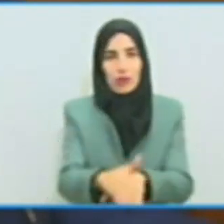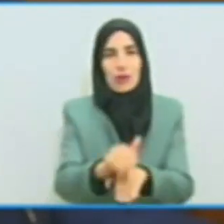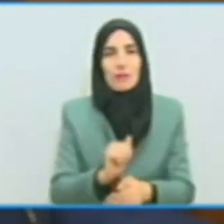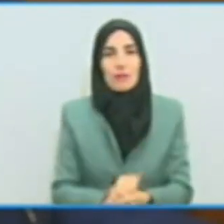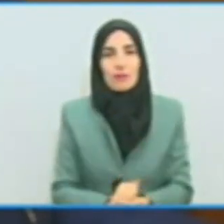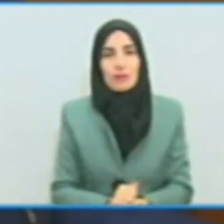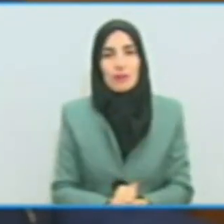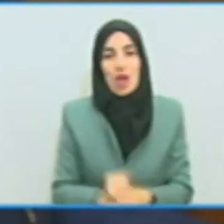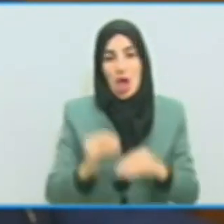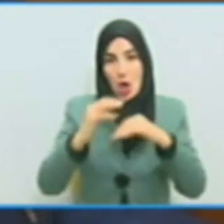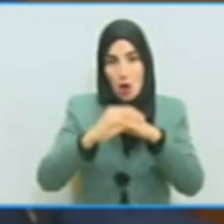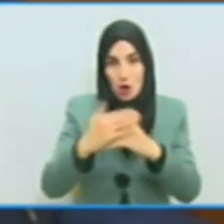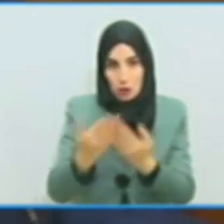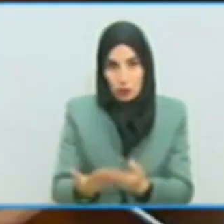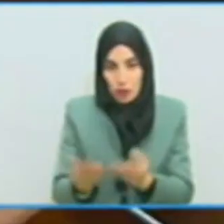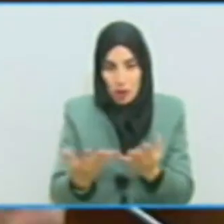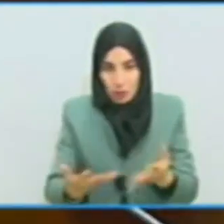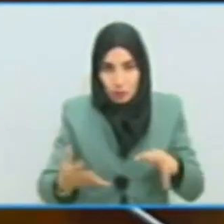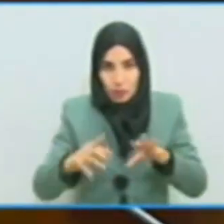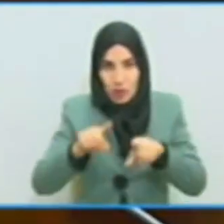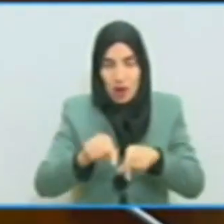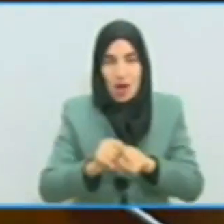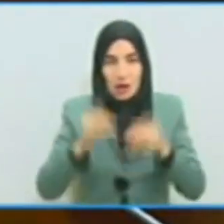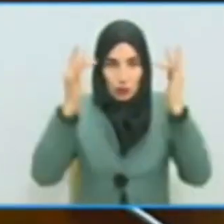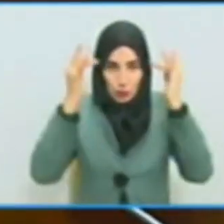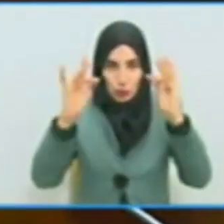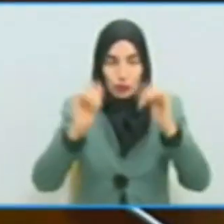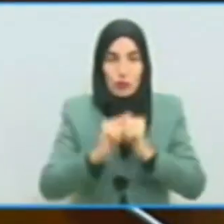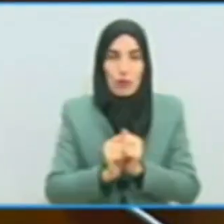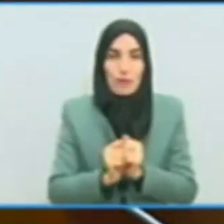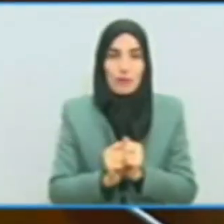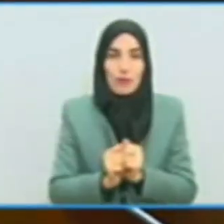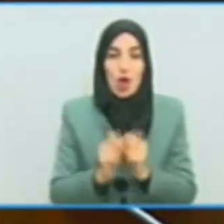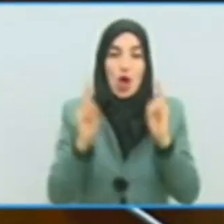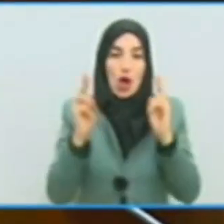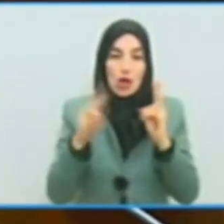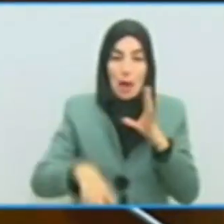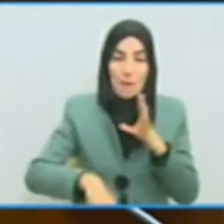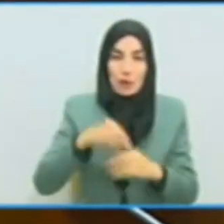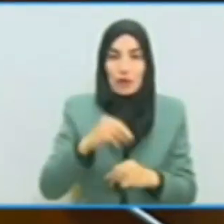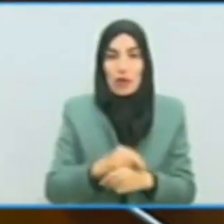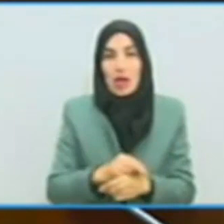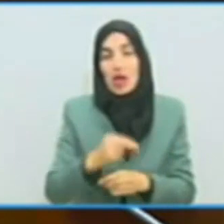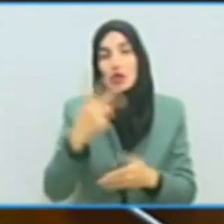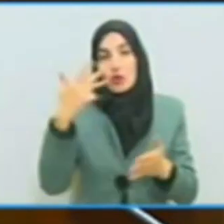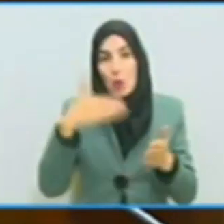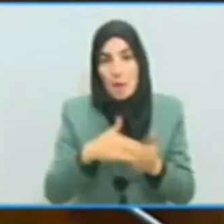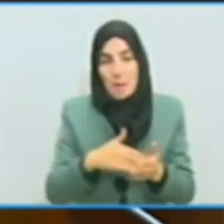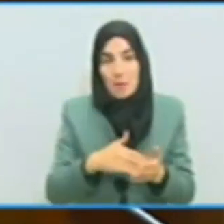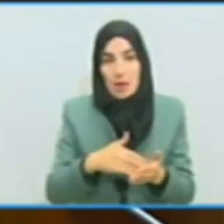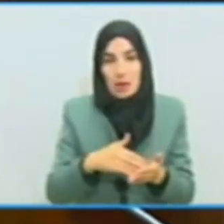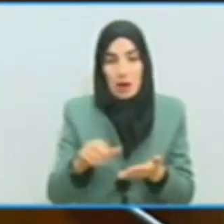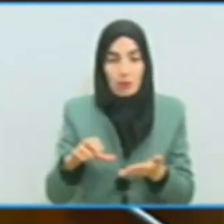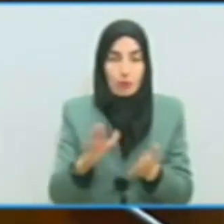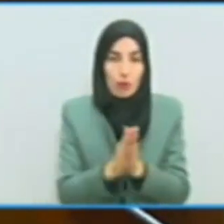وعشية أشغال الملتقى كان لقطاع الثقافة والفنون شرف التكفل بطبع 3000 نسخة من